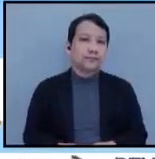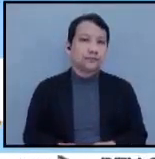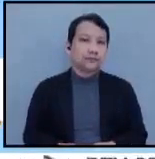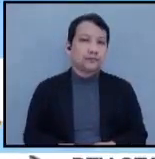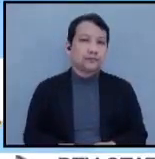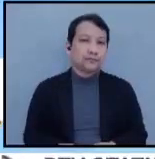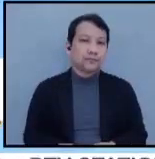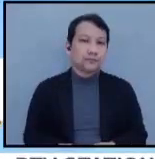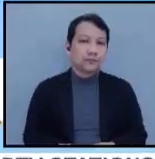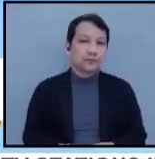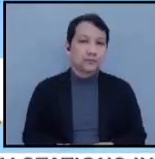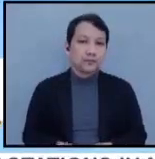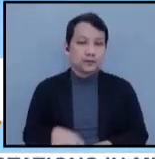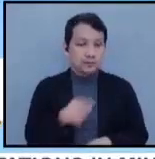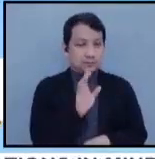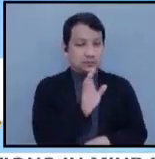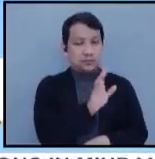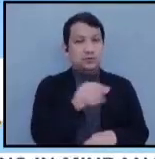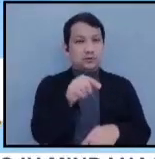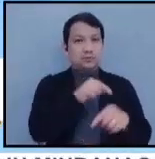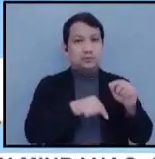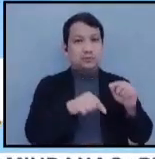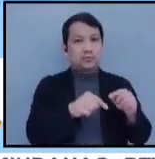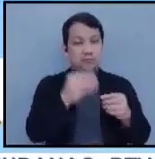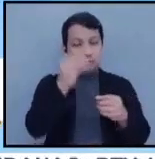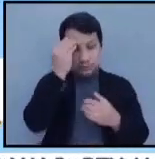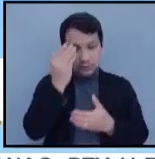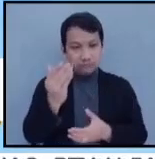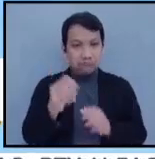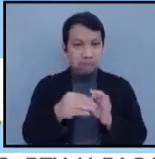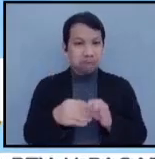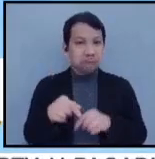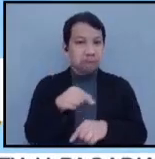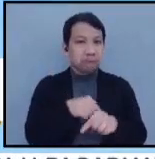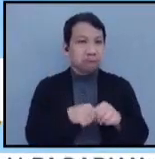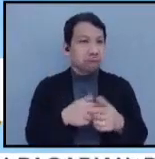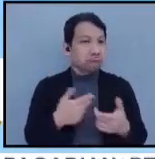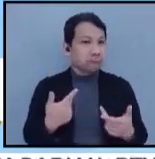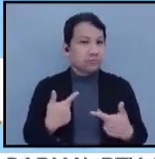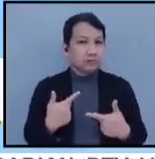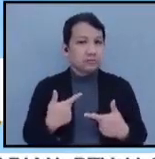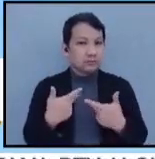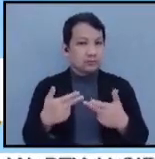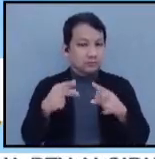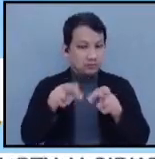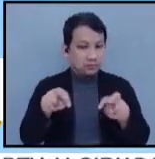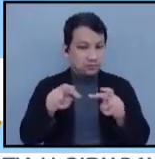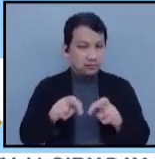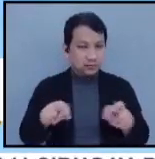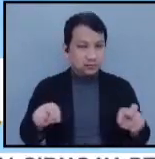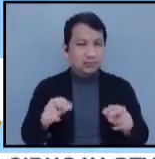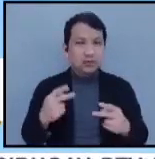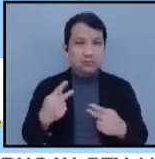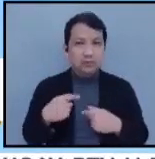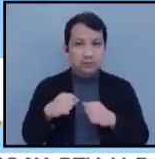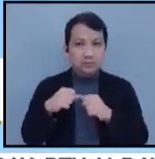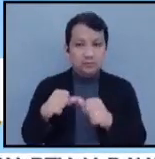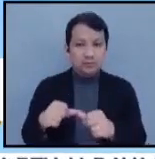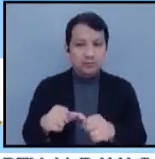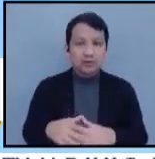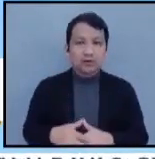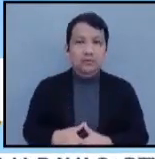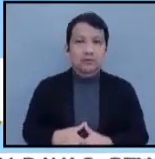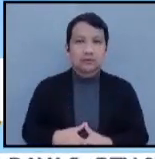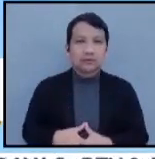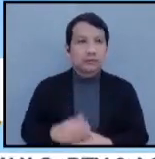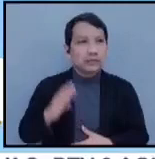niyan, magbigay ng information. So far, still under investigation at although alam ko may mga